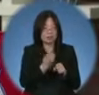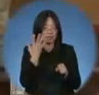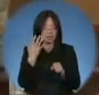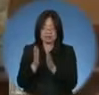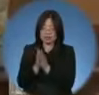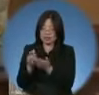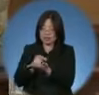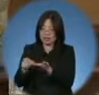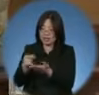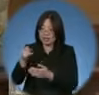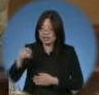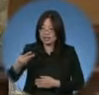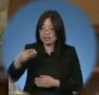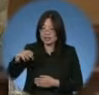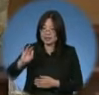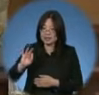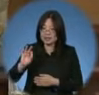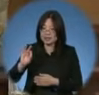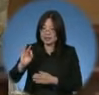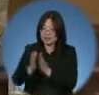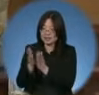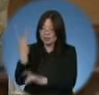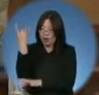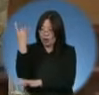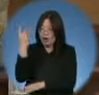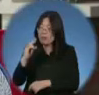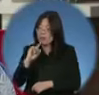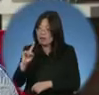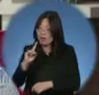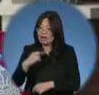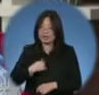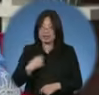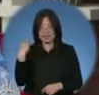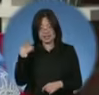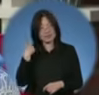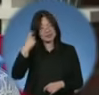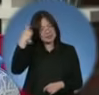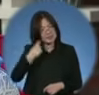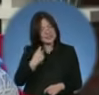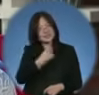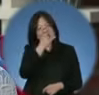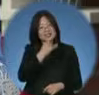쓰신 그 책이 힐링 책의 거의 원조격이에요. 그래서 제가 책임감을 느끼고